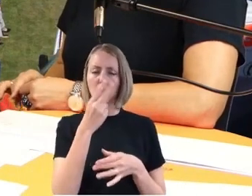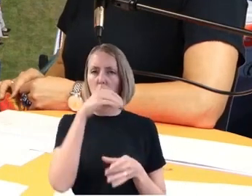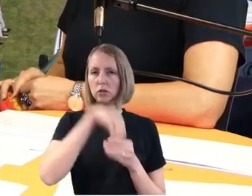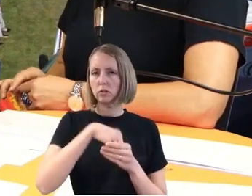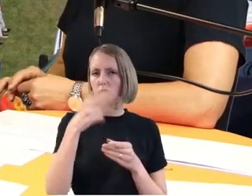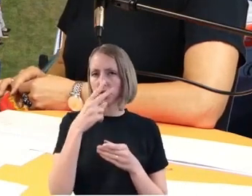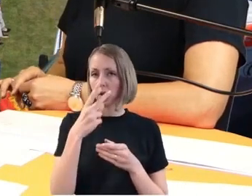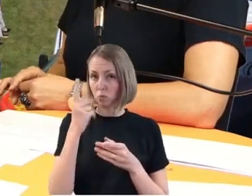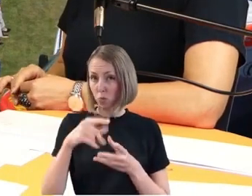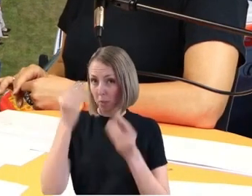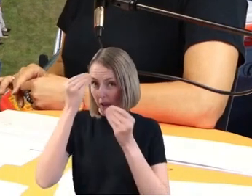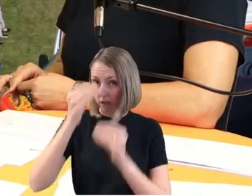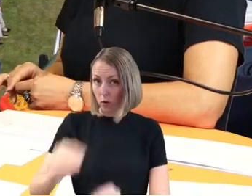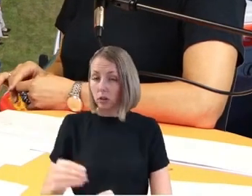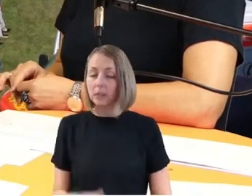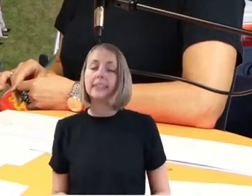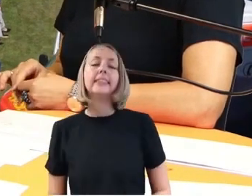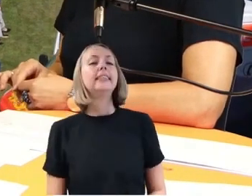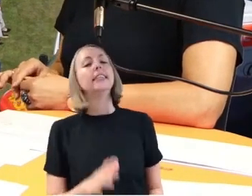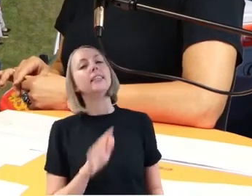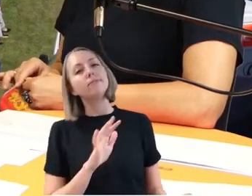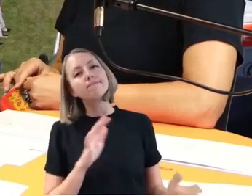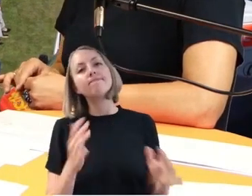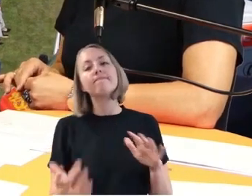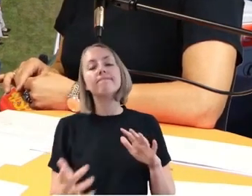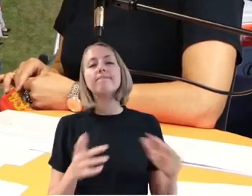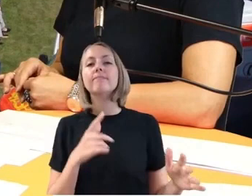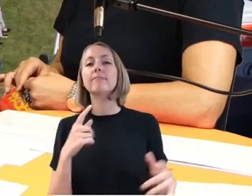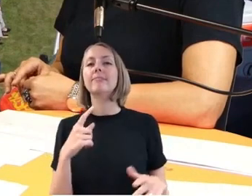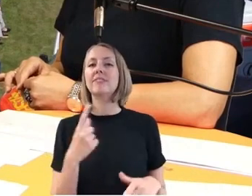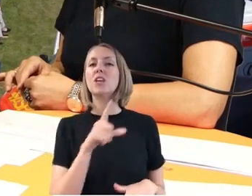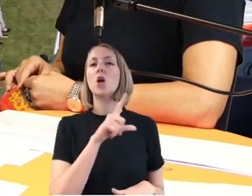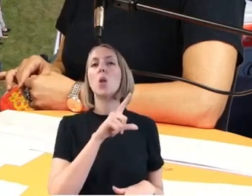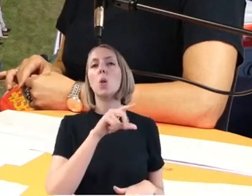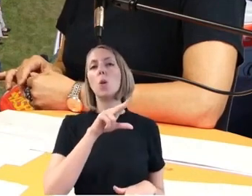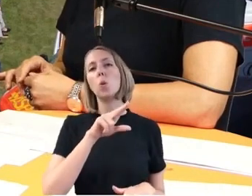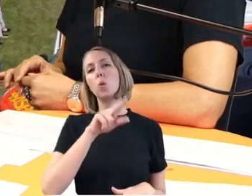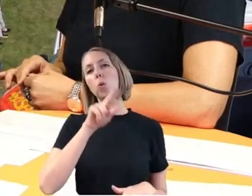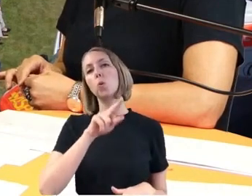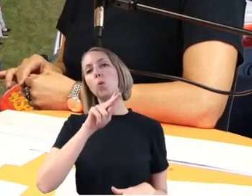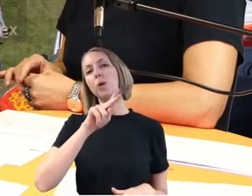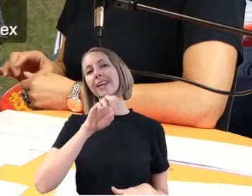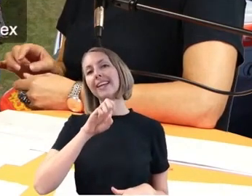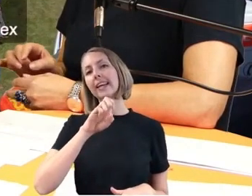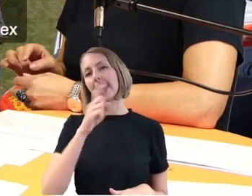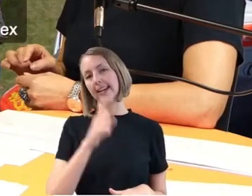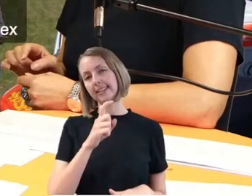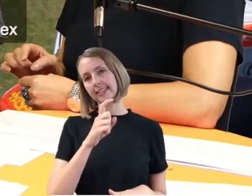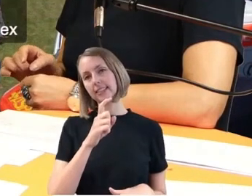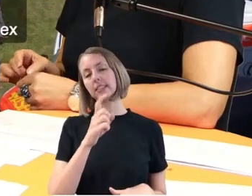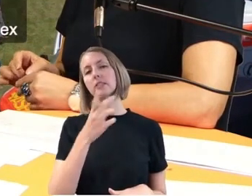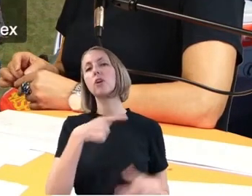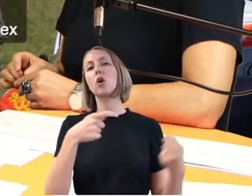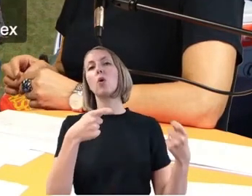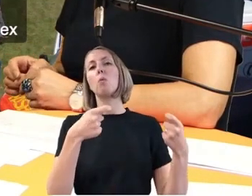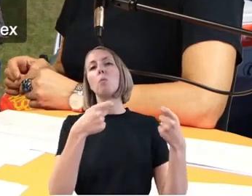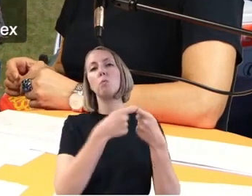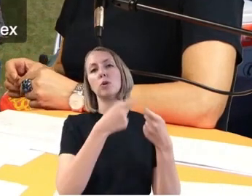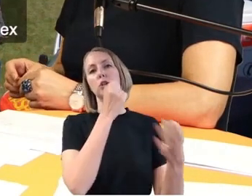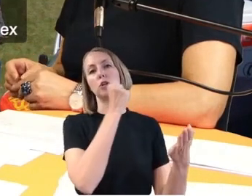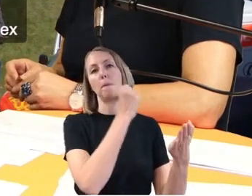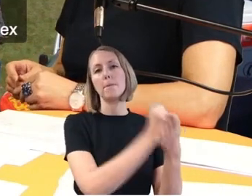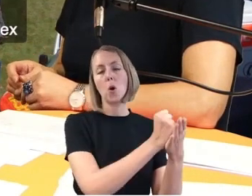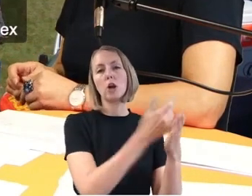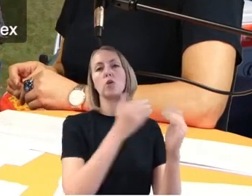die wir sprechen mit der lükex tatsächlich die obersten also bundes behörden und die und die länder